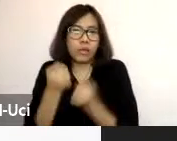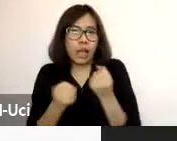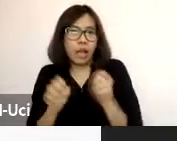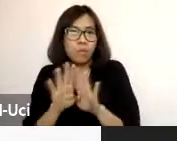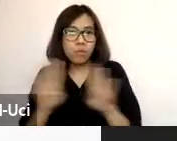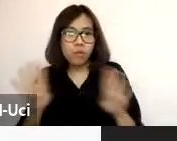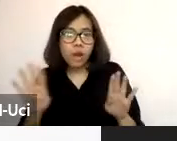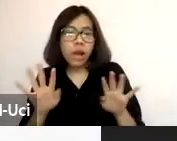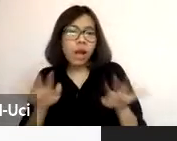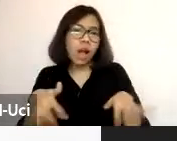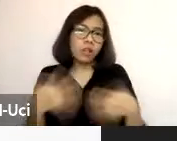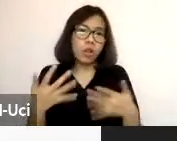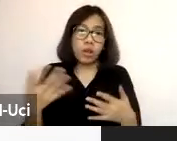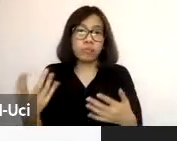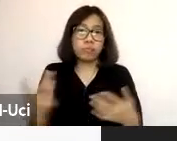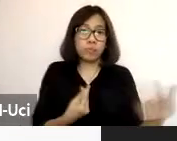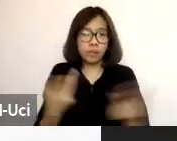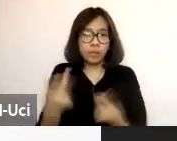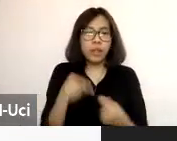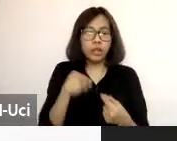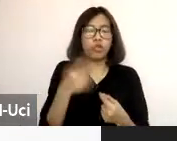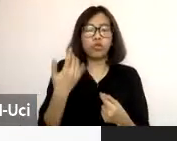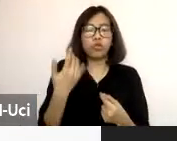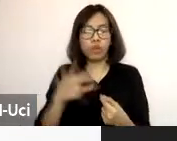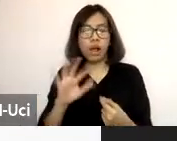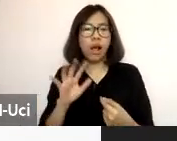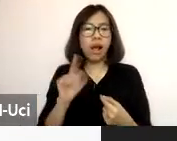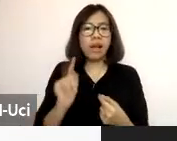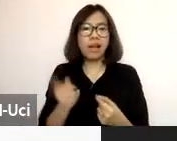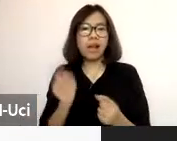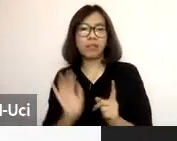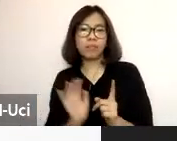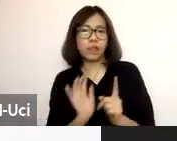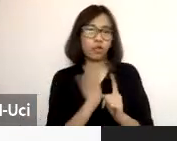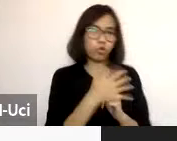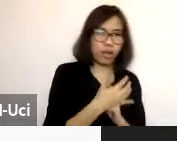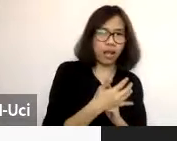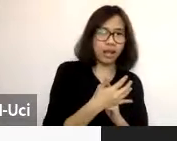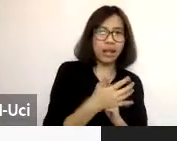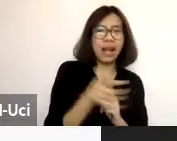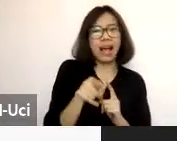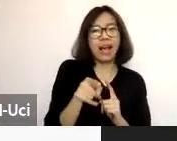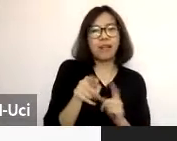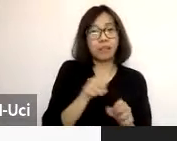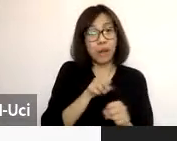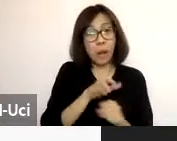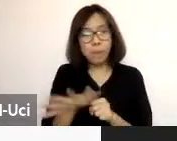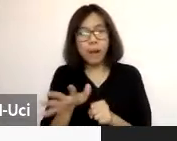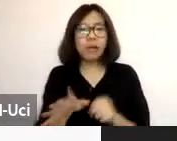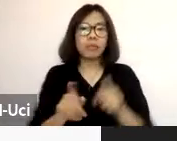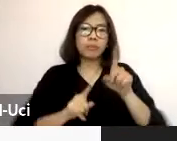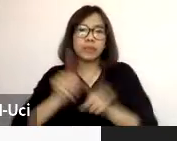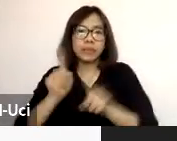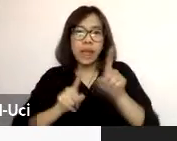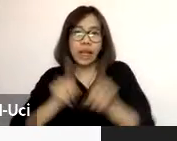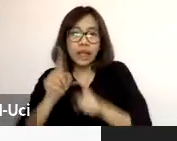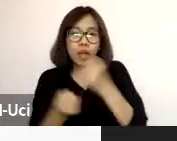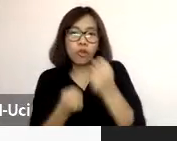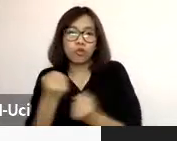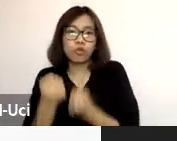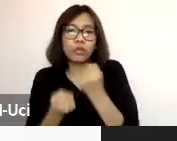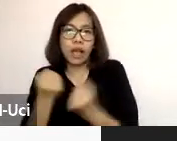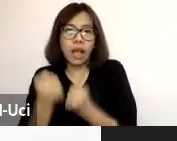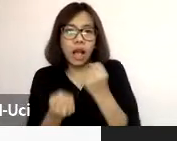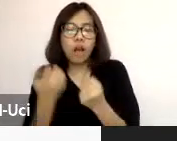konsumen itu sudah membentuk komisi pengawas persaingan usaha dengan wewenang yang ada di dalam